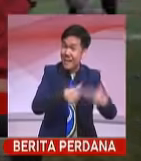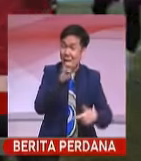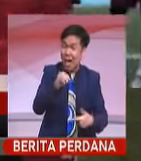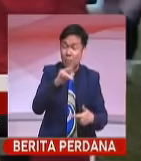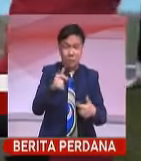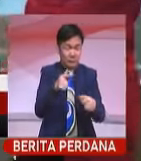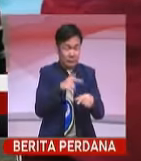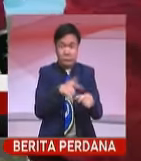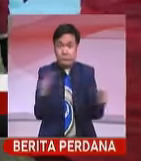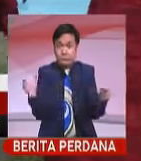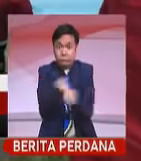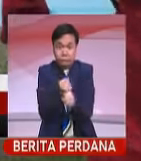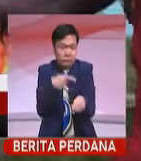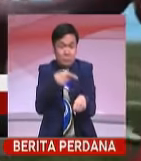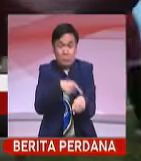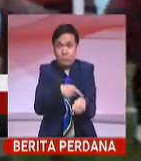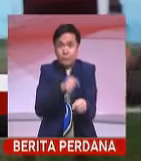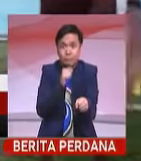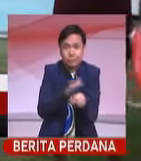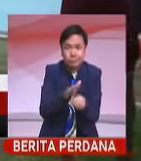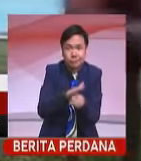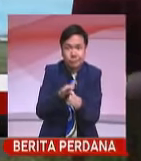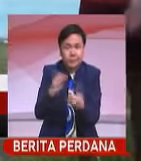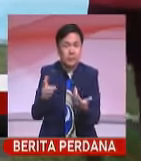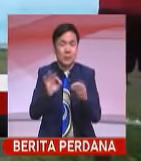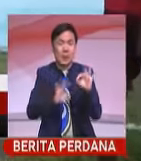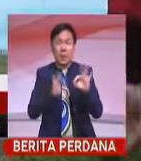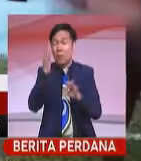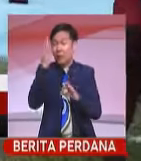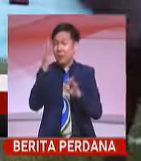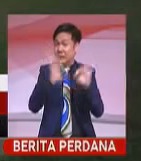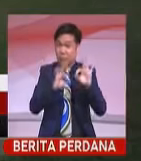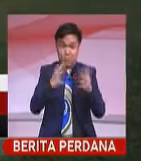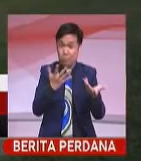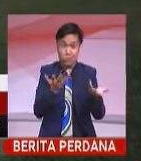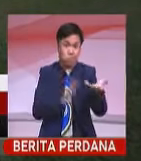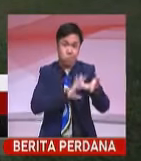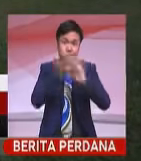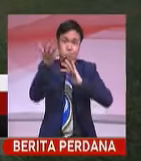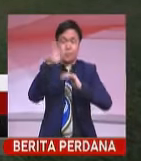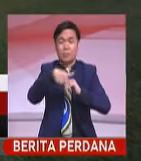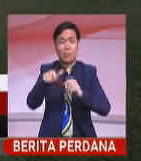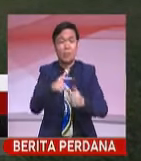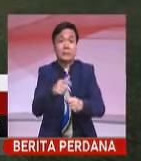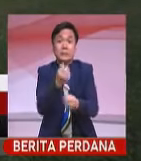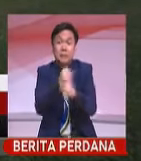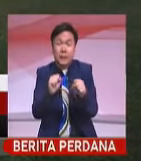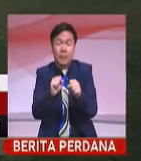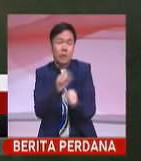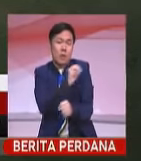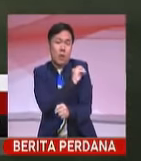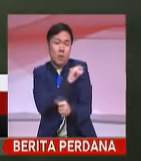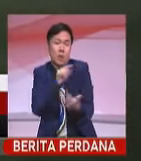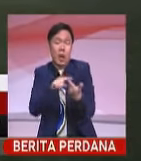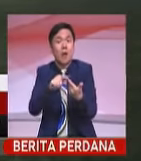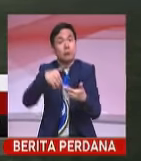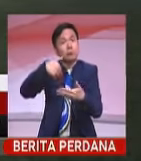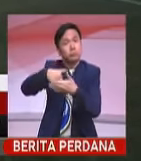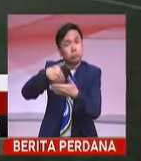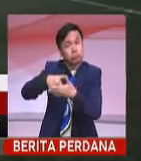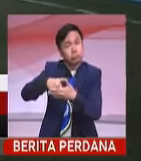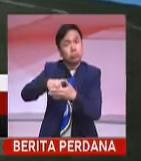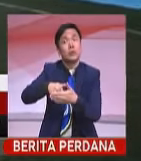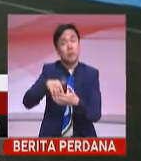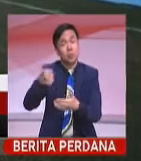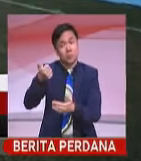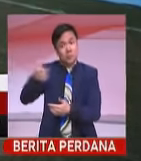trofi tersebut dilangsungkan. Jelas beliau, ia dibimbangi akan menjejaskan keselamatan pemain dan pegawai, bukan sahaja skuad Tok Gajah